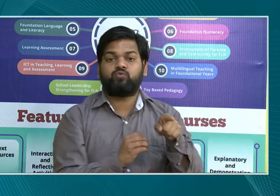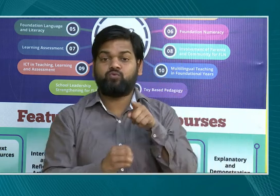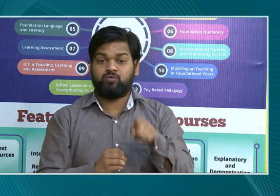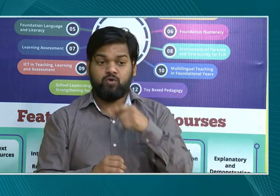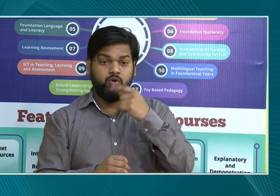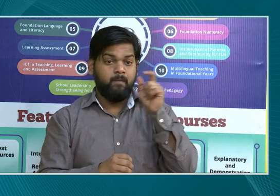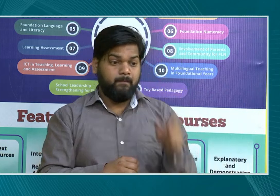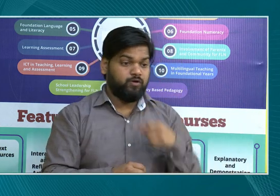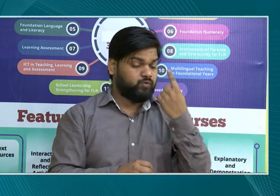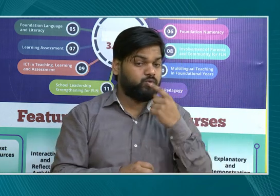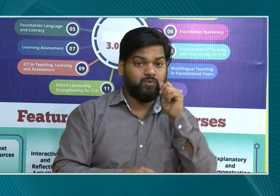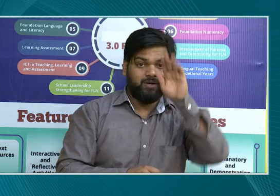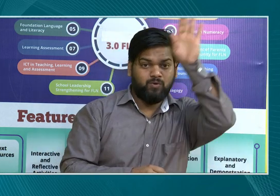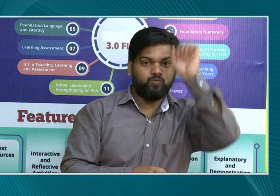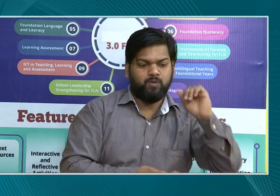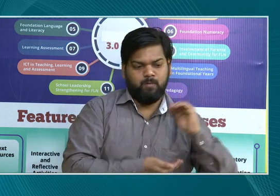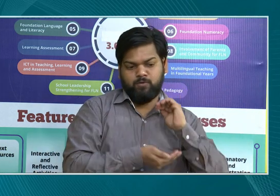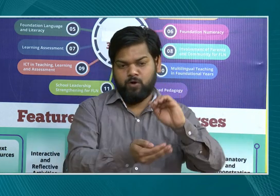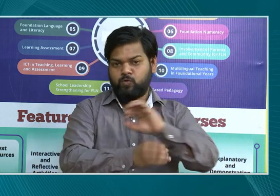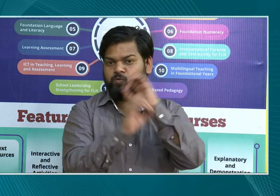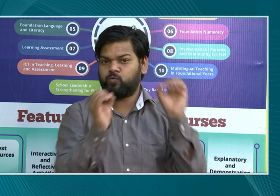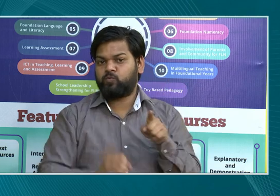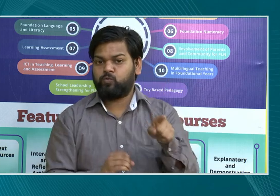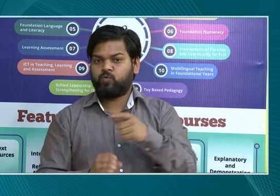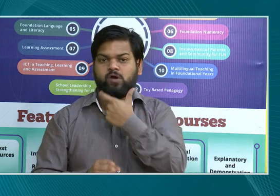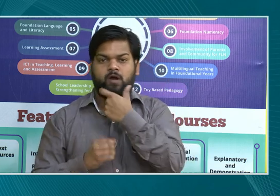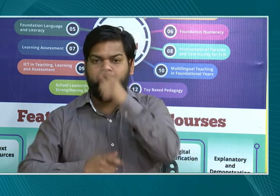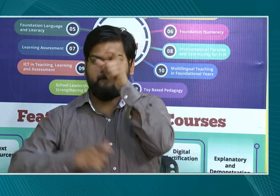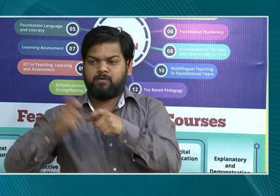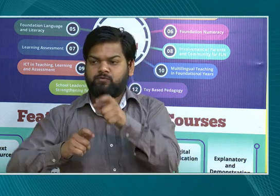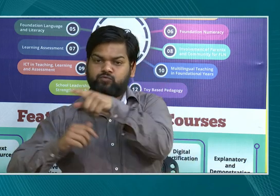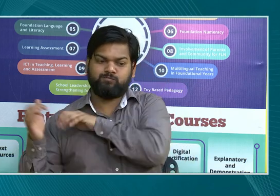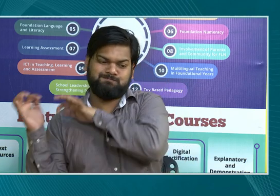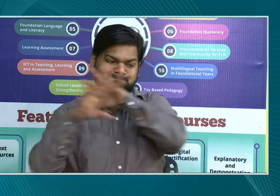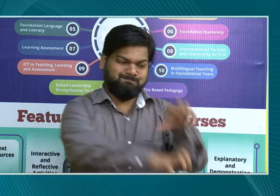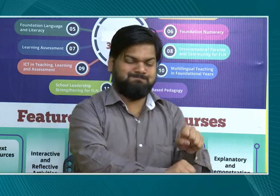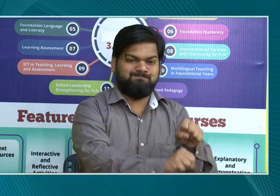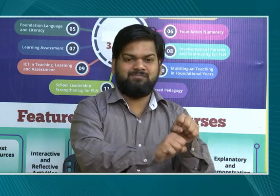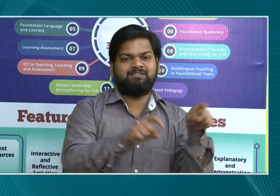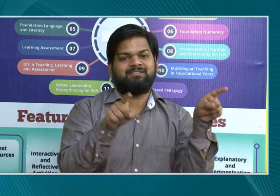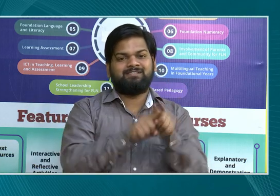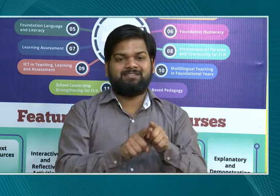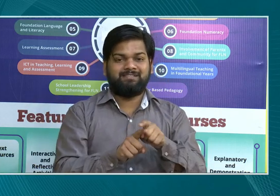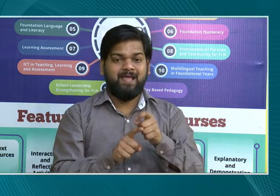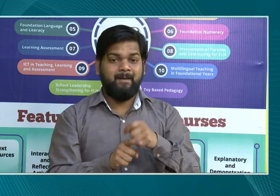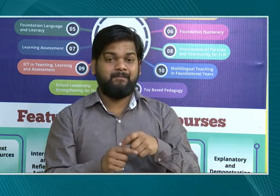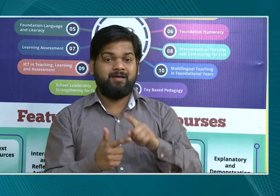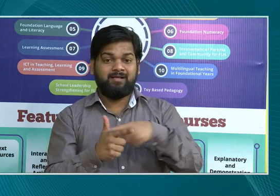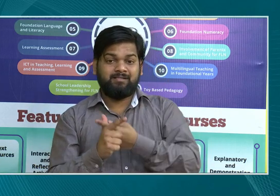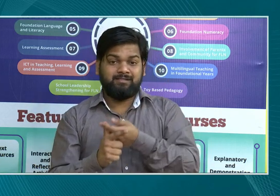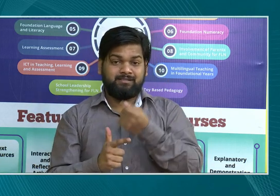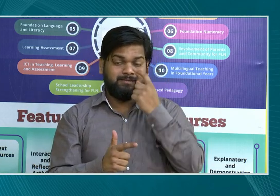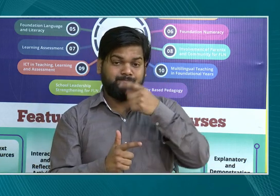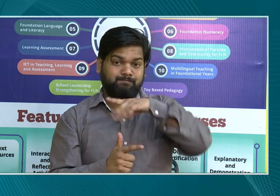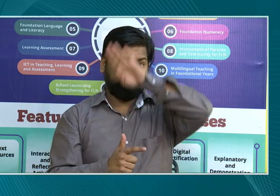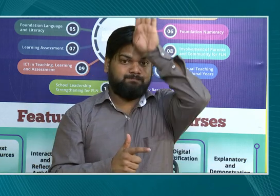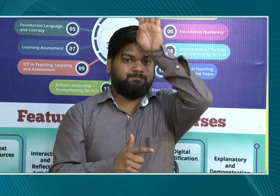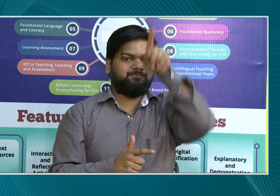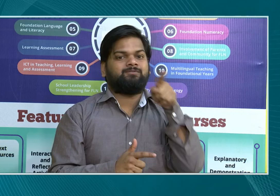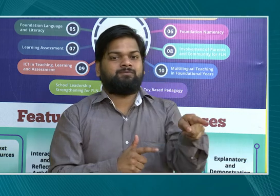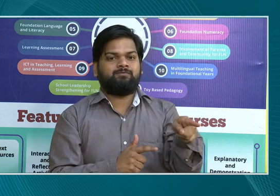उनके भी इसी तरह राज्य हड़पने की कोशिश प्रयास हुआ और फिर नाना साहब इस तरह जो राजा थे यहां के